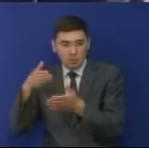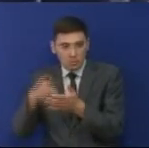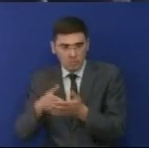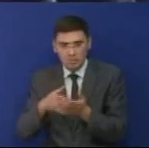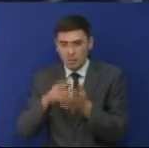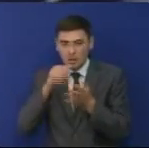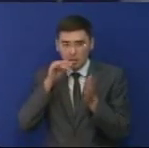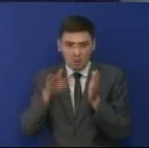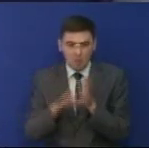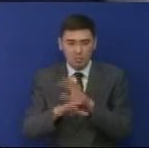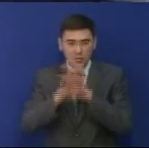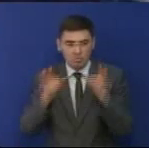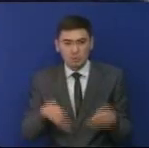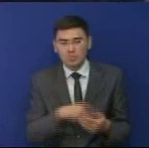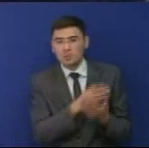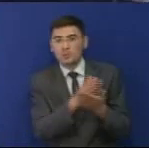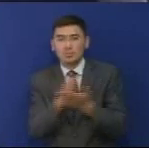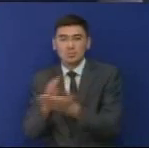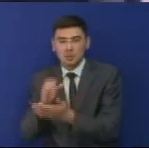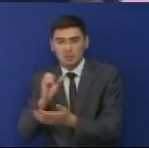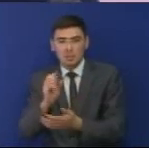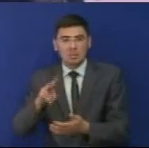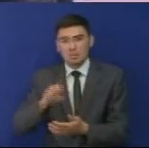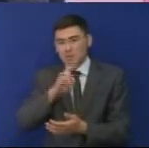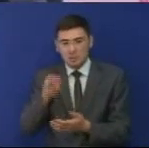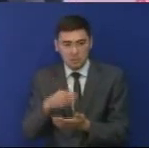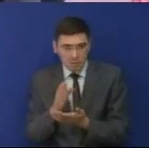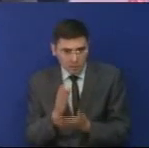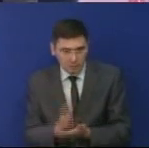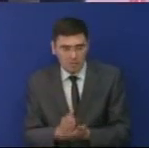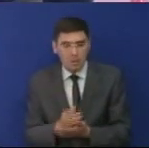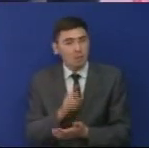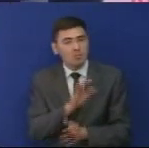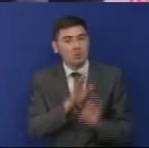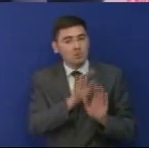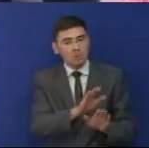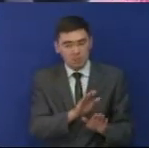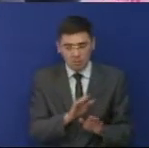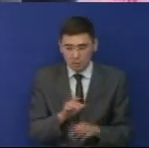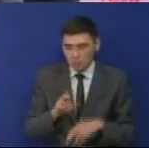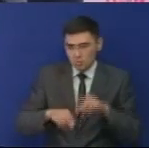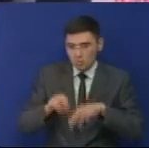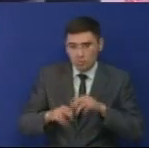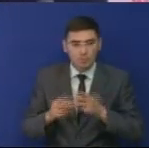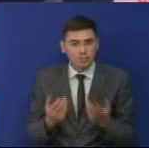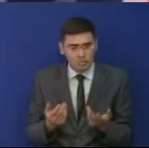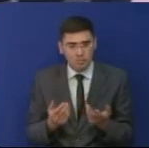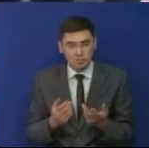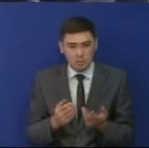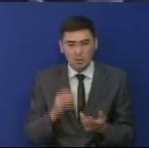электровода, все есть, да? Складское помещение все у вас есть. Вы ставите только,